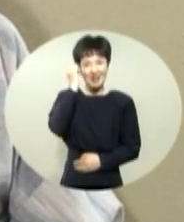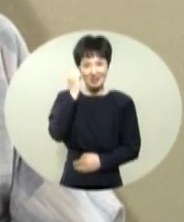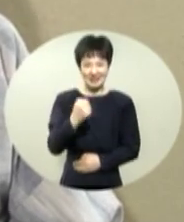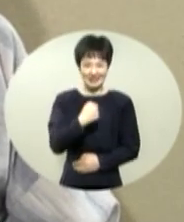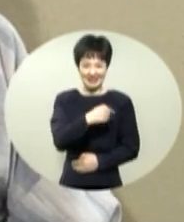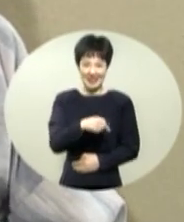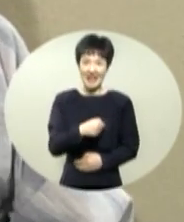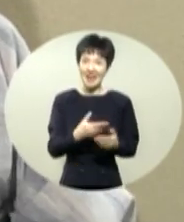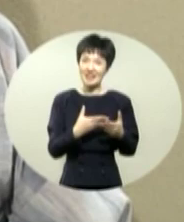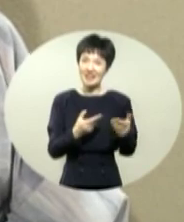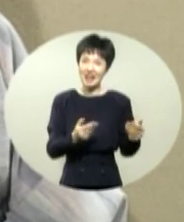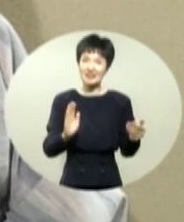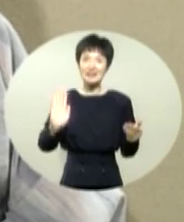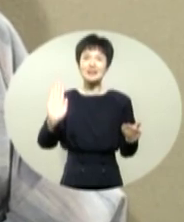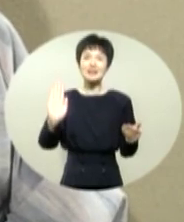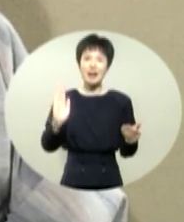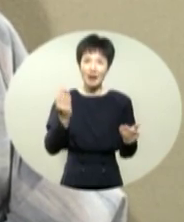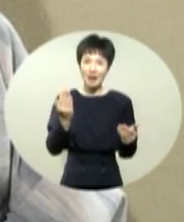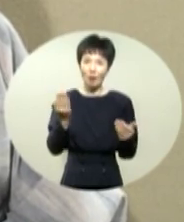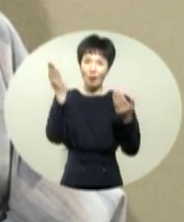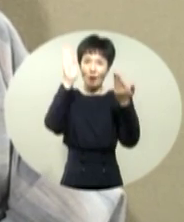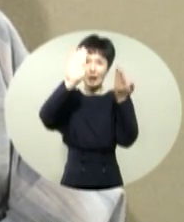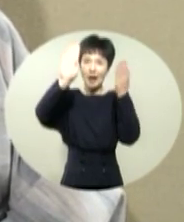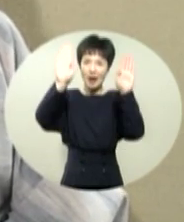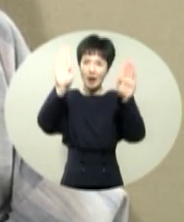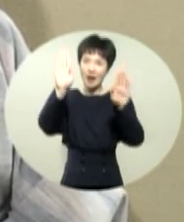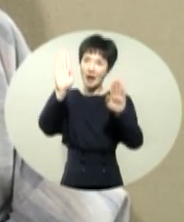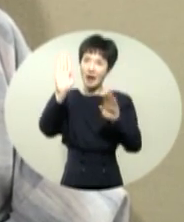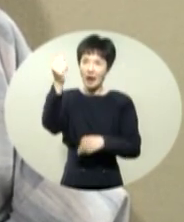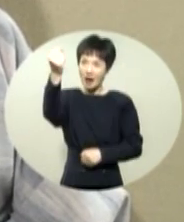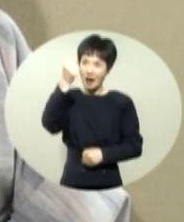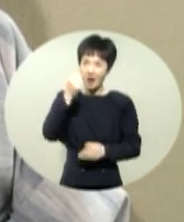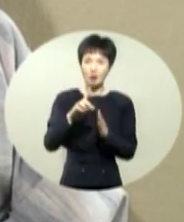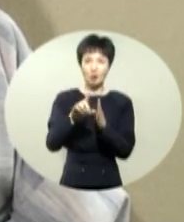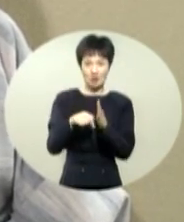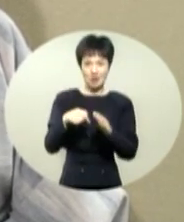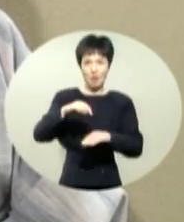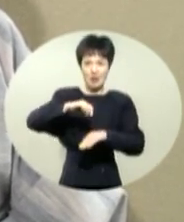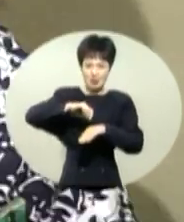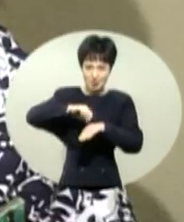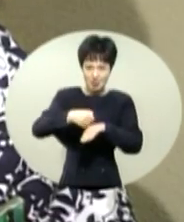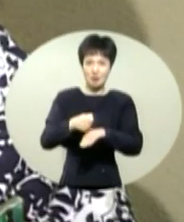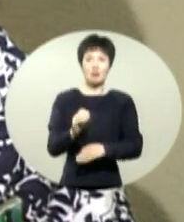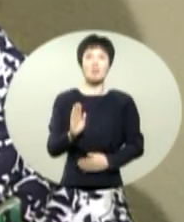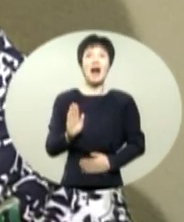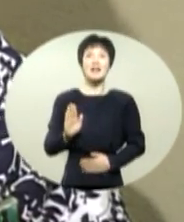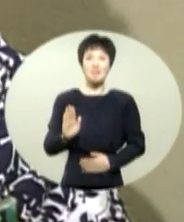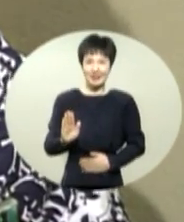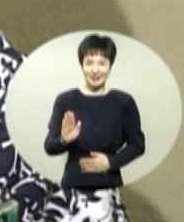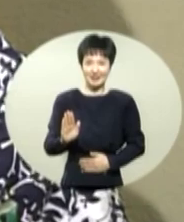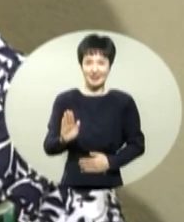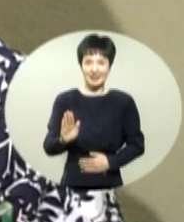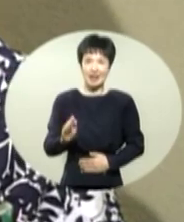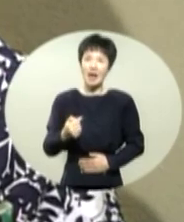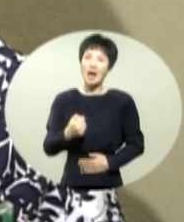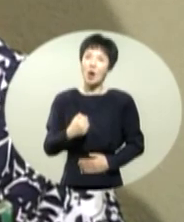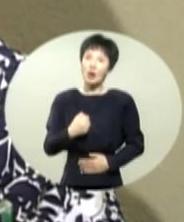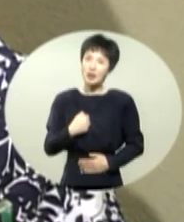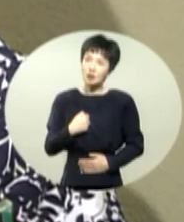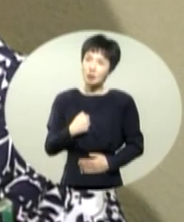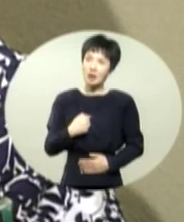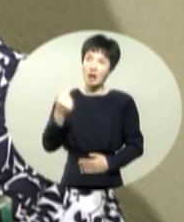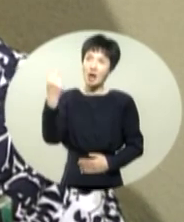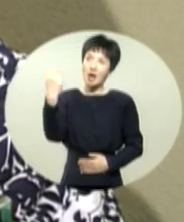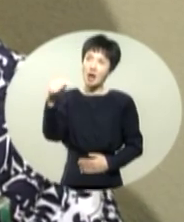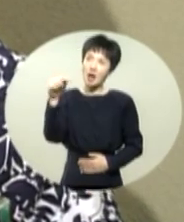いけれど芸に対しては厳しいこともありますね。 私は目が悪いんです